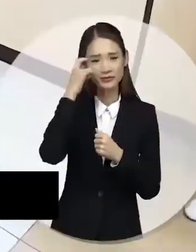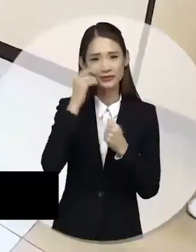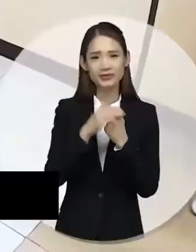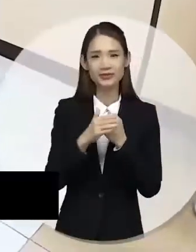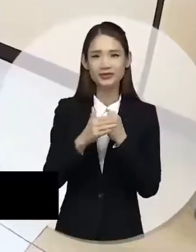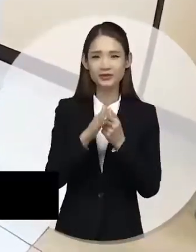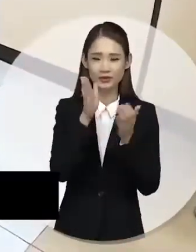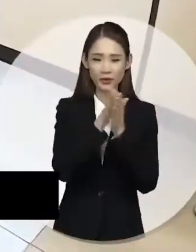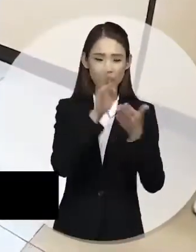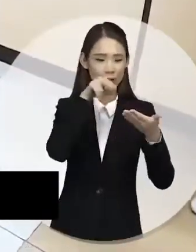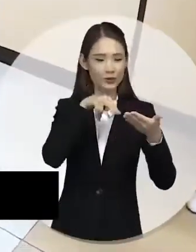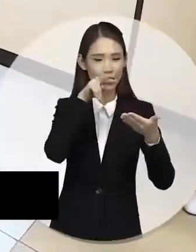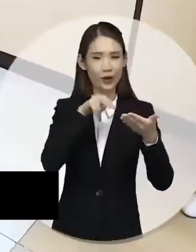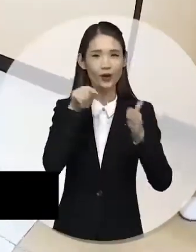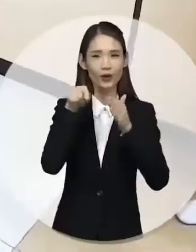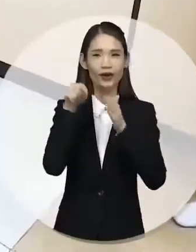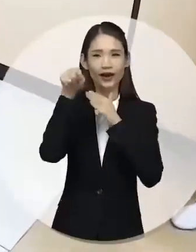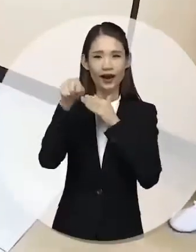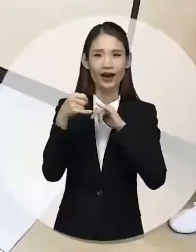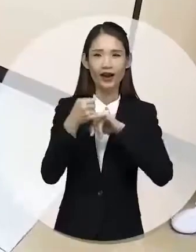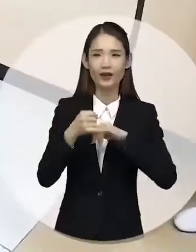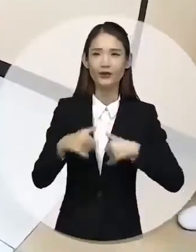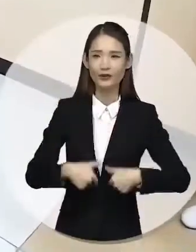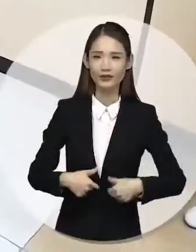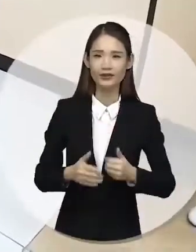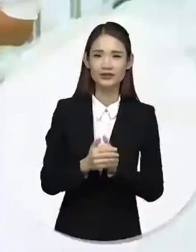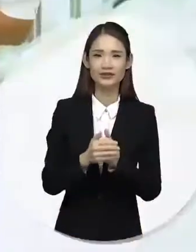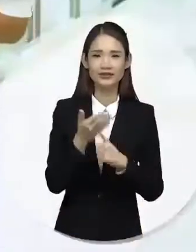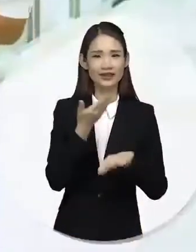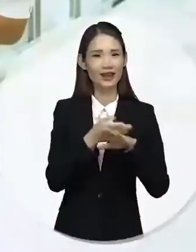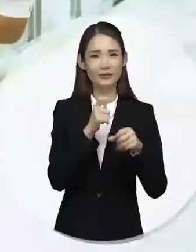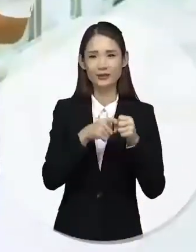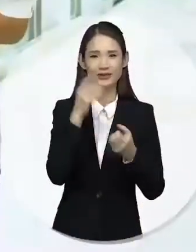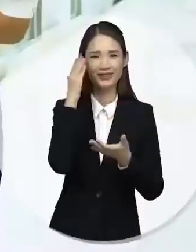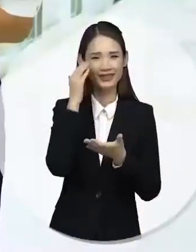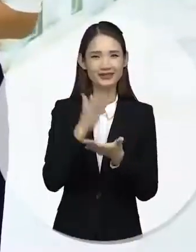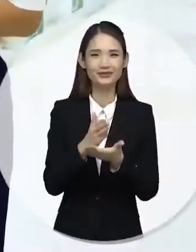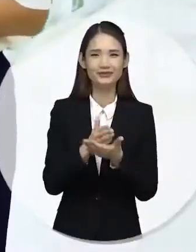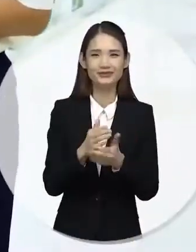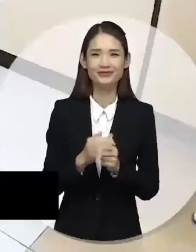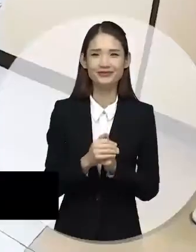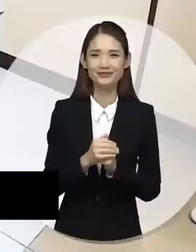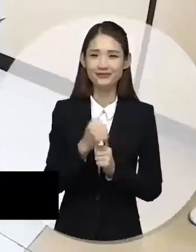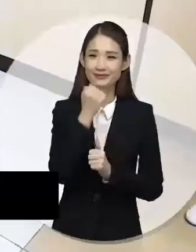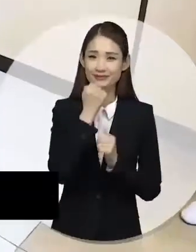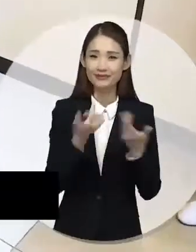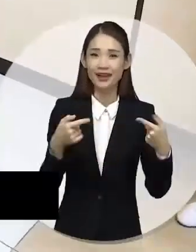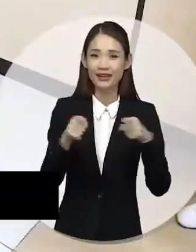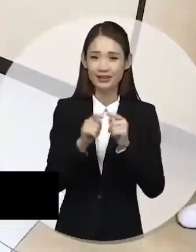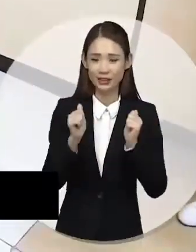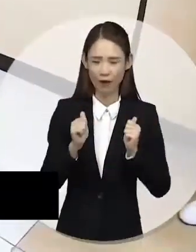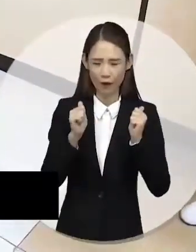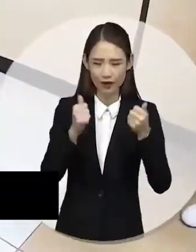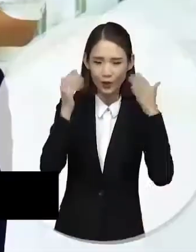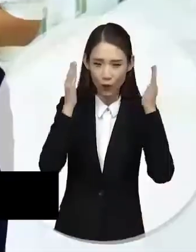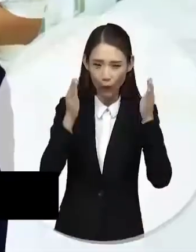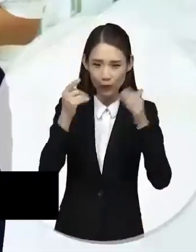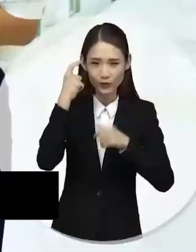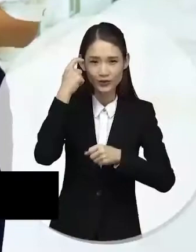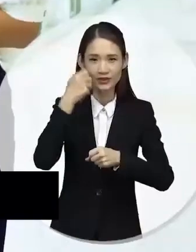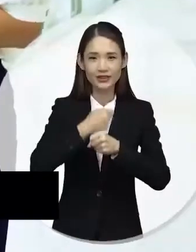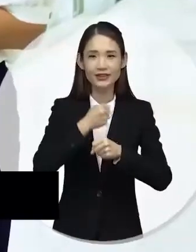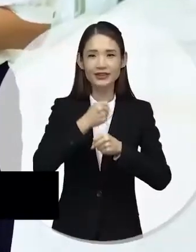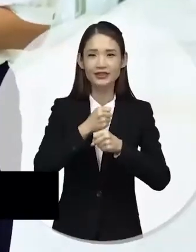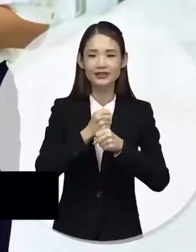제가 도서관을 꼭 한번 가보고 싶습니다. 다른 목적 갖지 마시고 가서 열심히 공부하시는 목적을 가지고